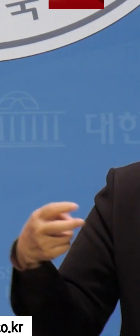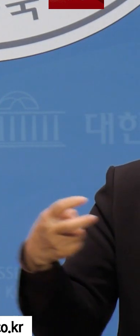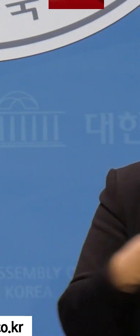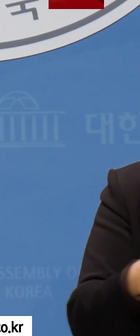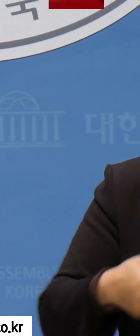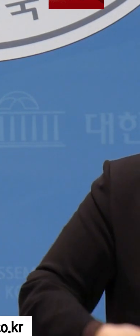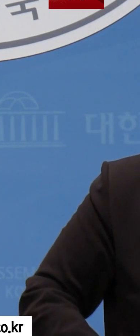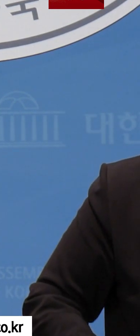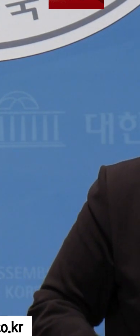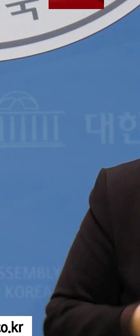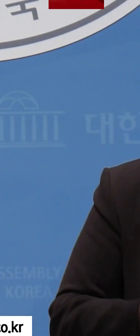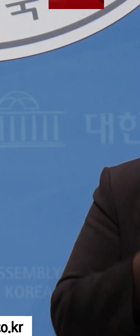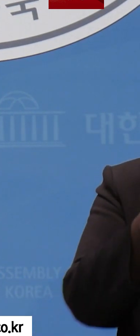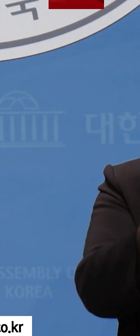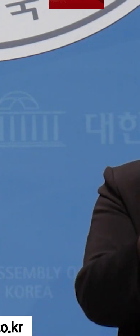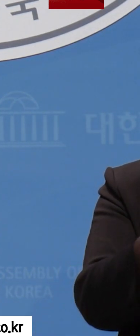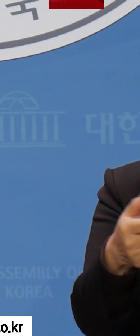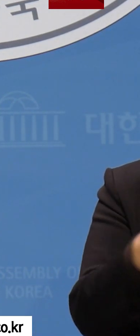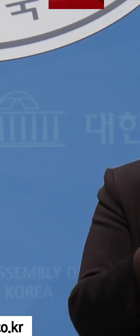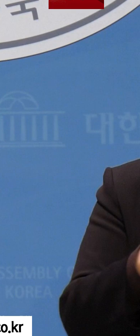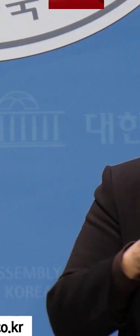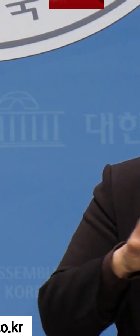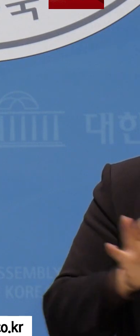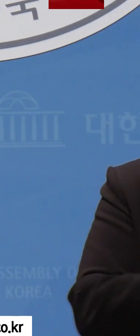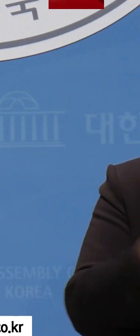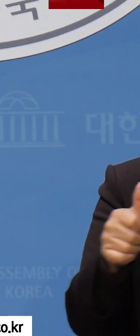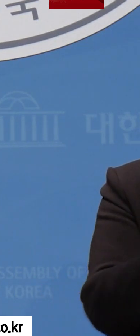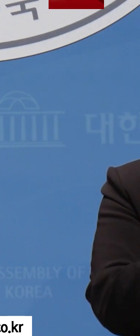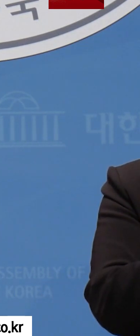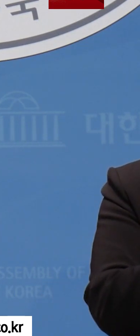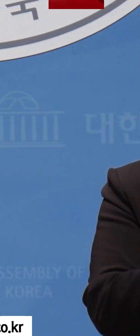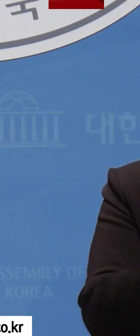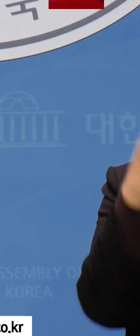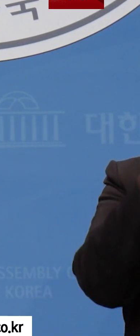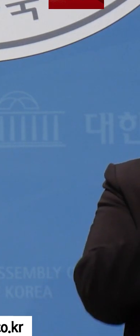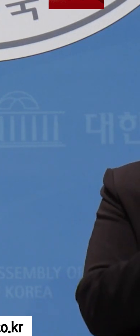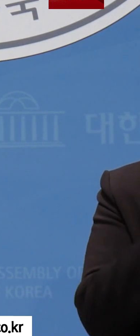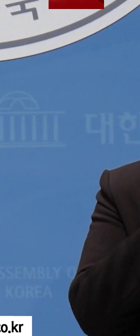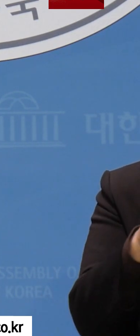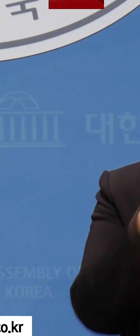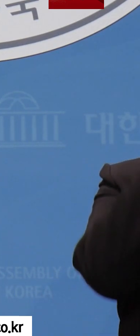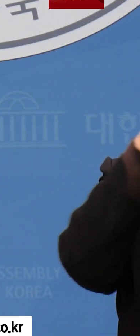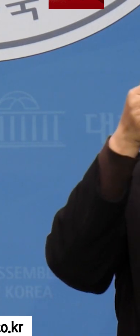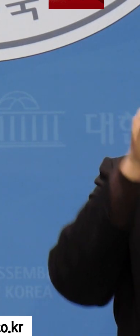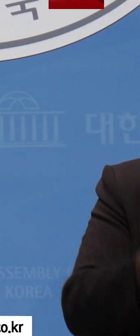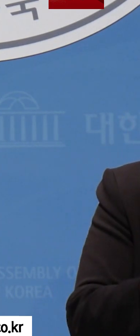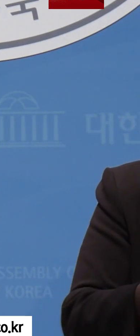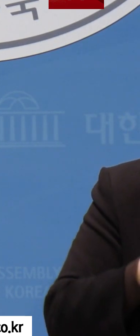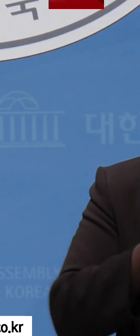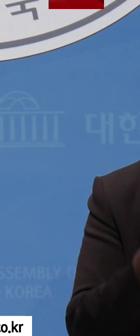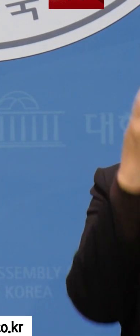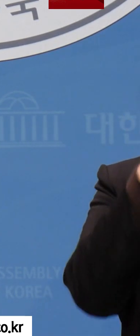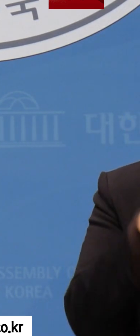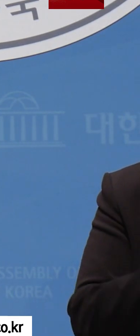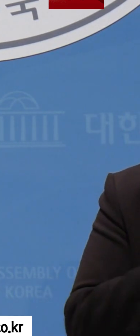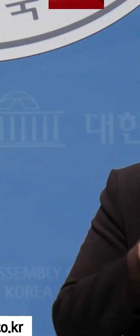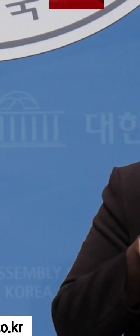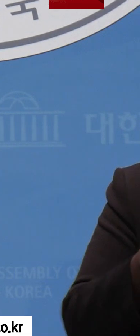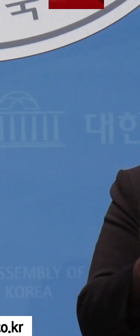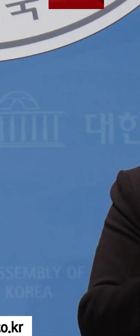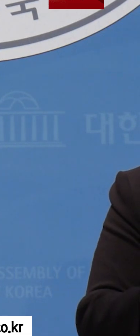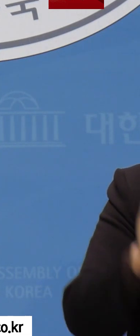건의해서 경제부총리께서 적극 검토하겠다는 답변을 받았습니다. 그러나 국정감사 이후도